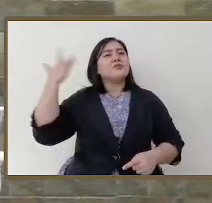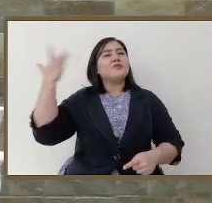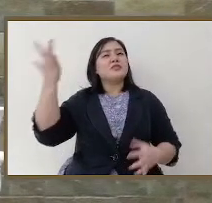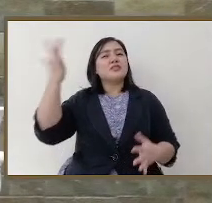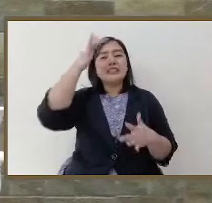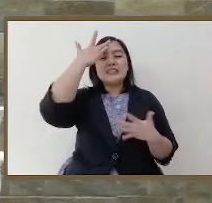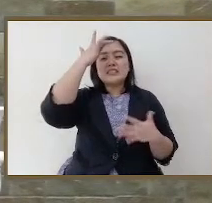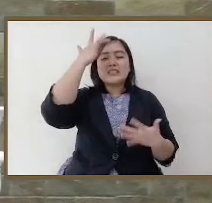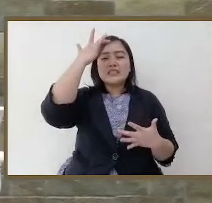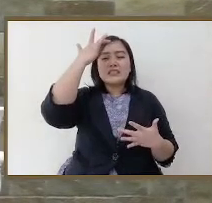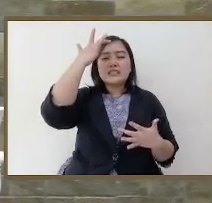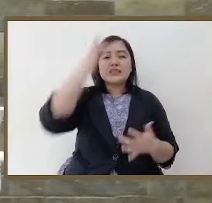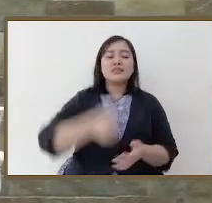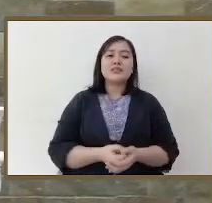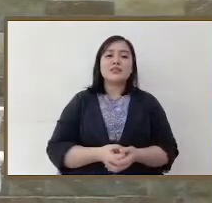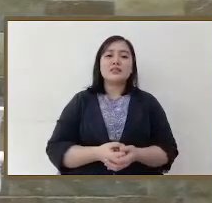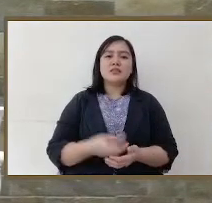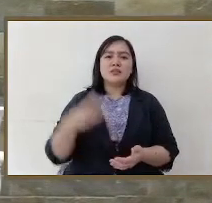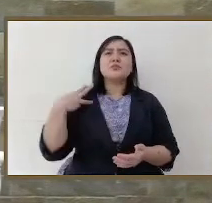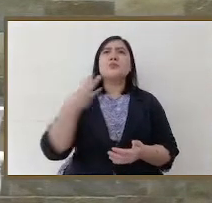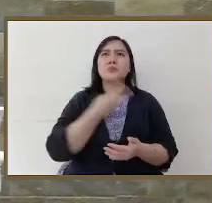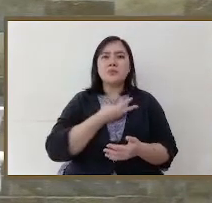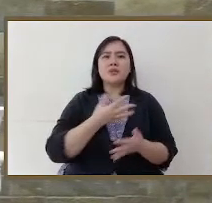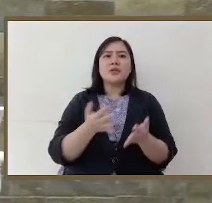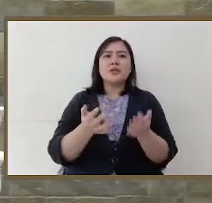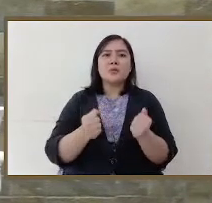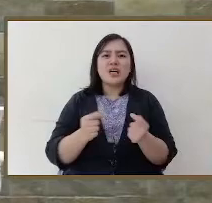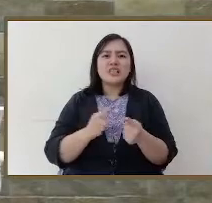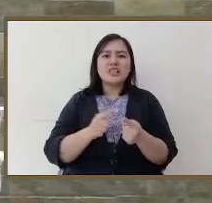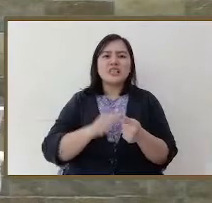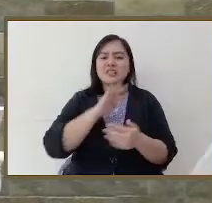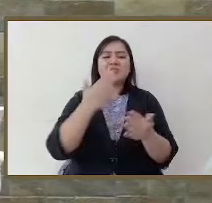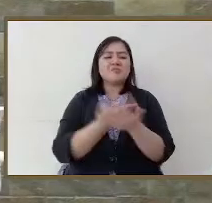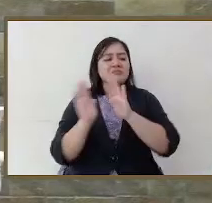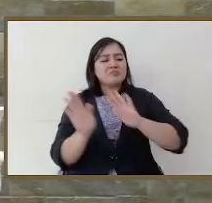nararamdaman hindi natin gusto, gusto natin kaagad mawala yan.